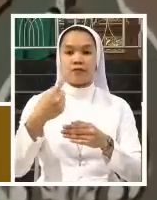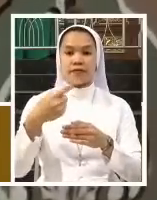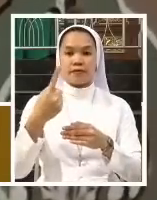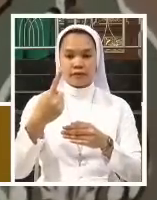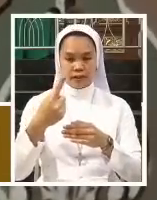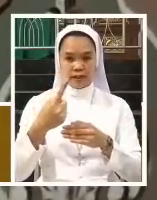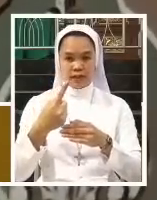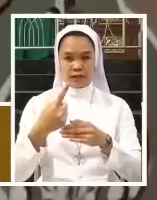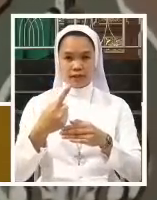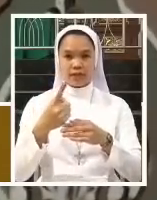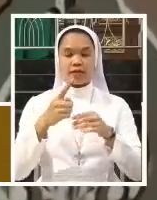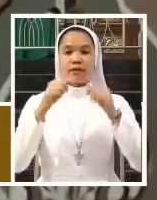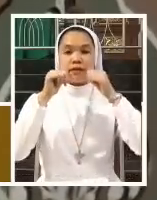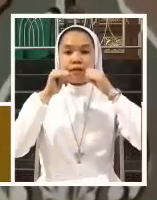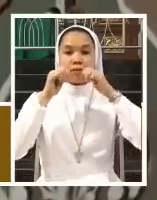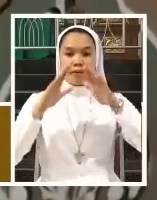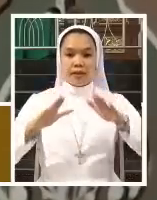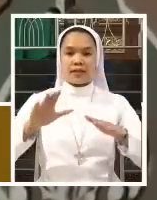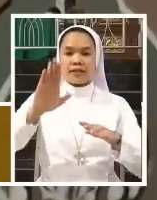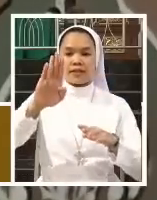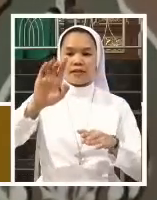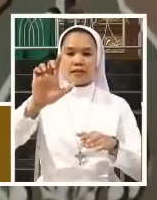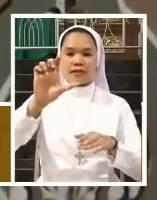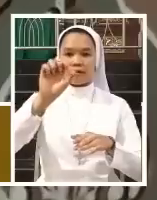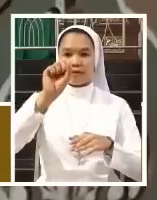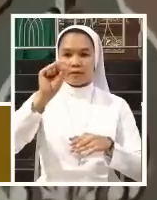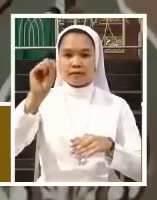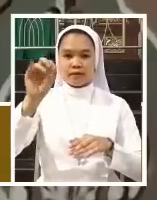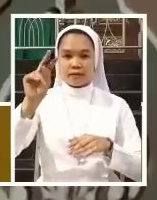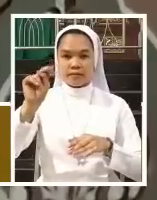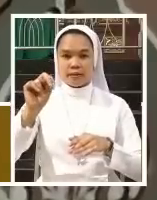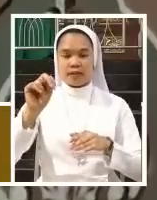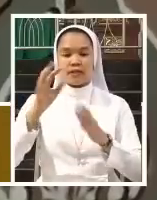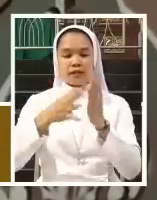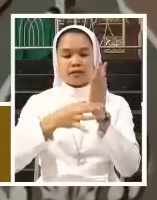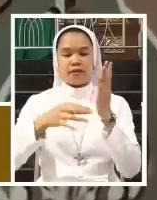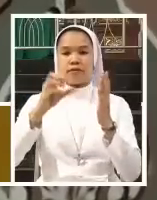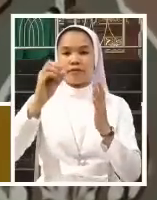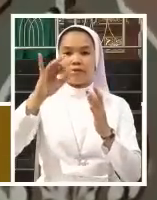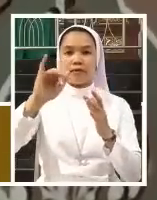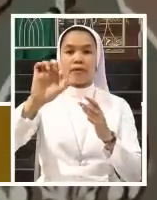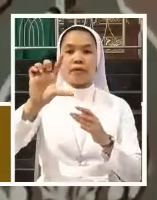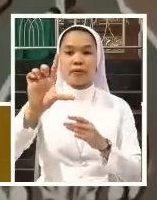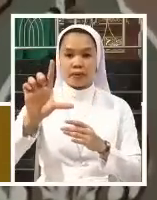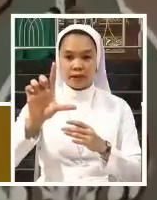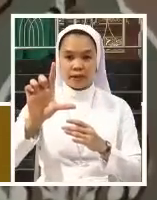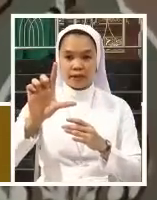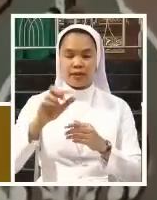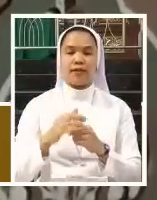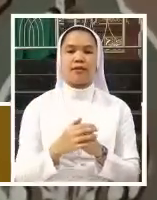pagbabasbas, bendisyon kang olyo, olyo na gagamitin para sa